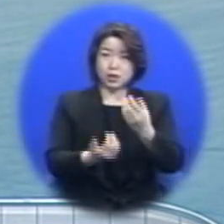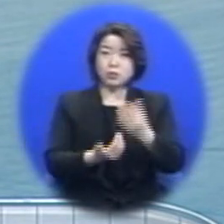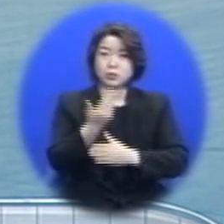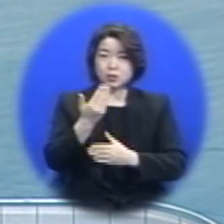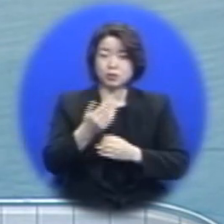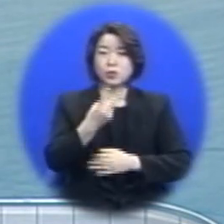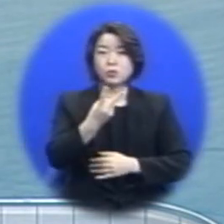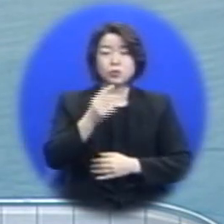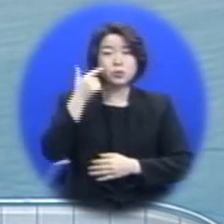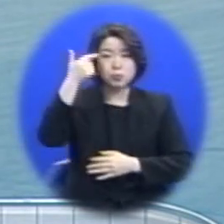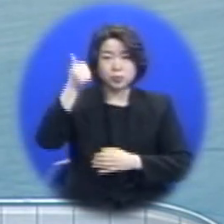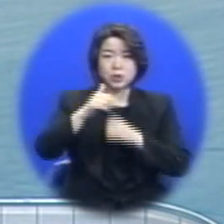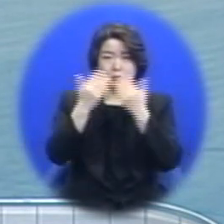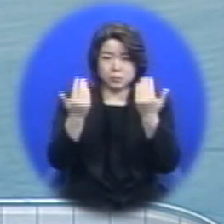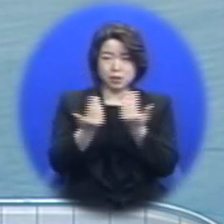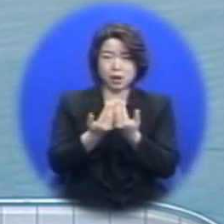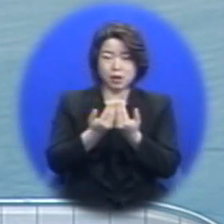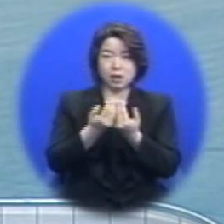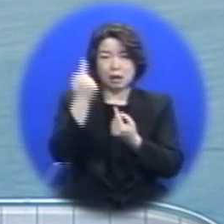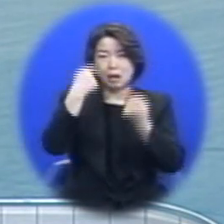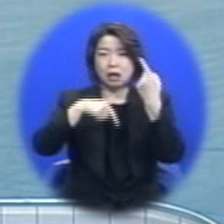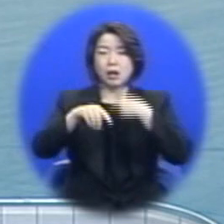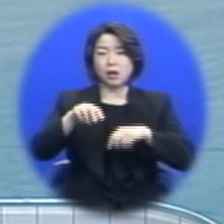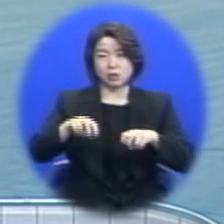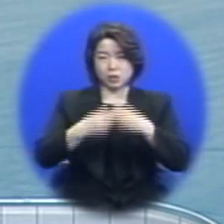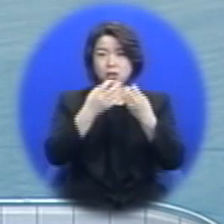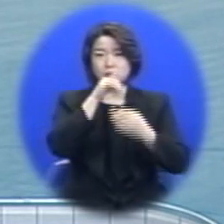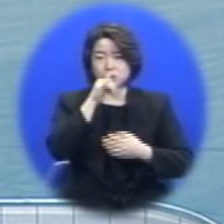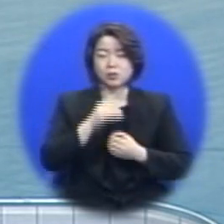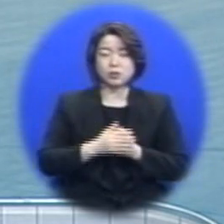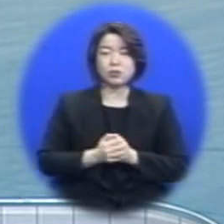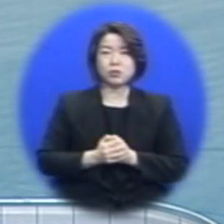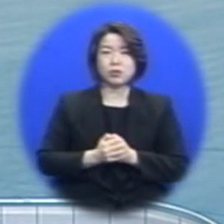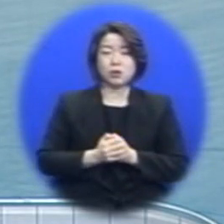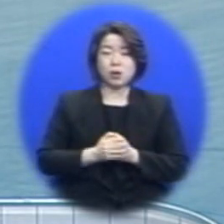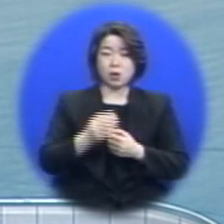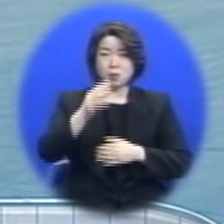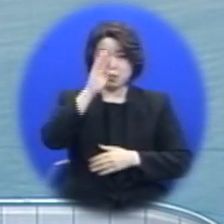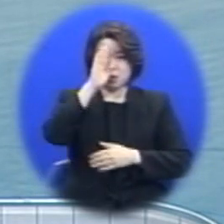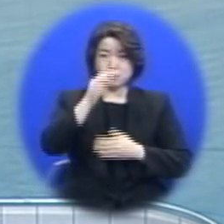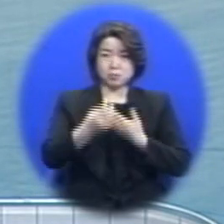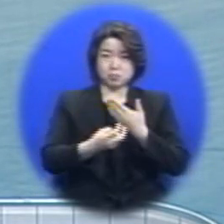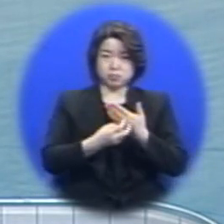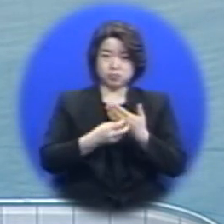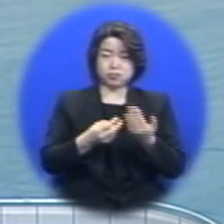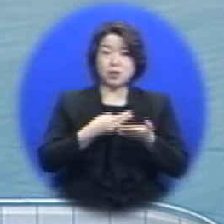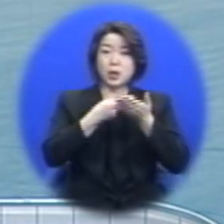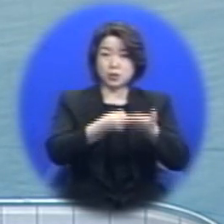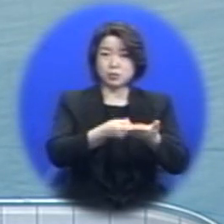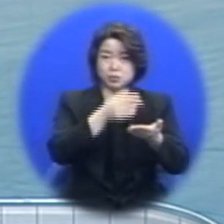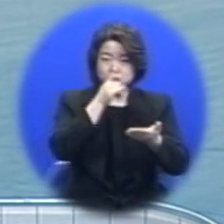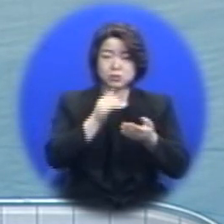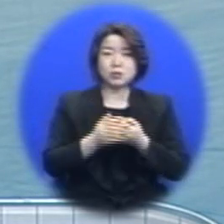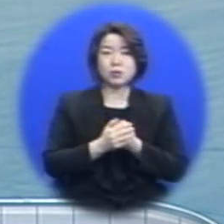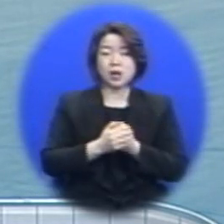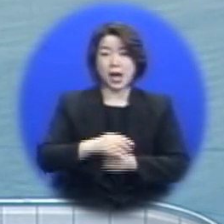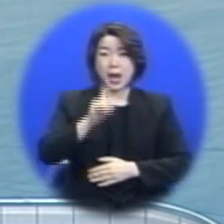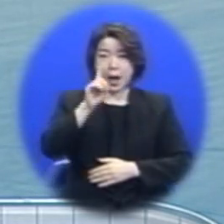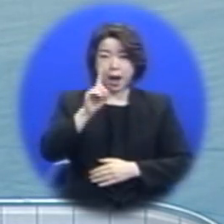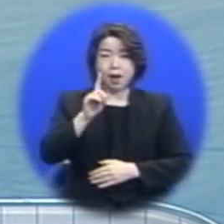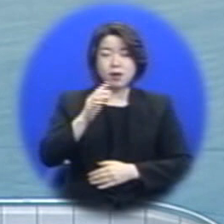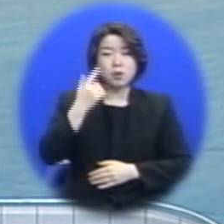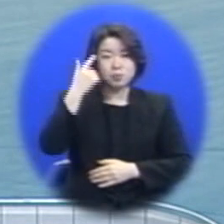두 목사님 다 다치셨어요. 심하게 다치셨어요. 병원에 입원을 하시게 됐어요. 그런데 한